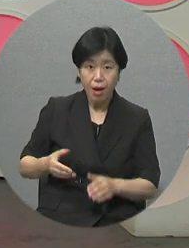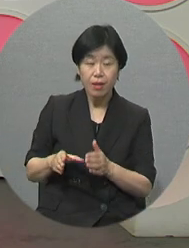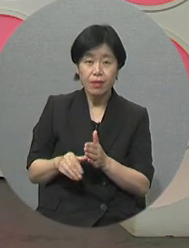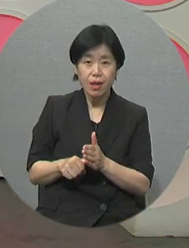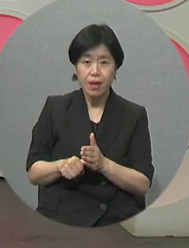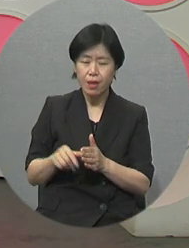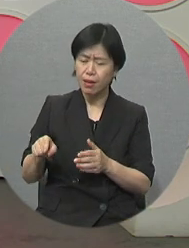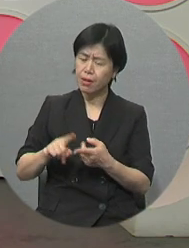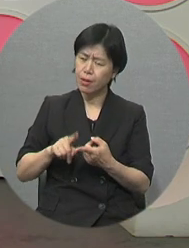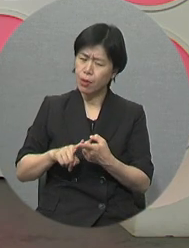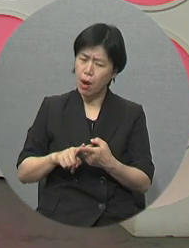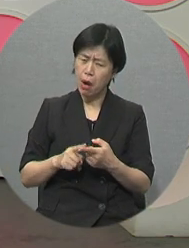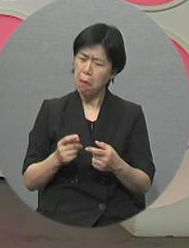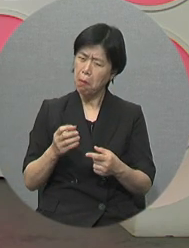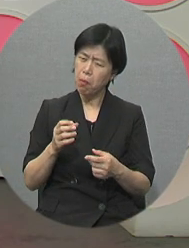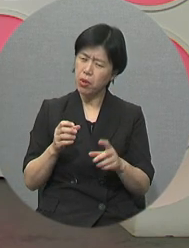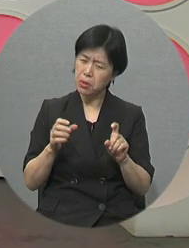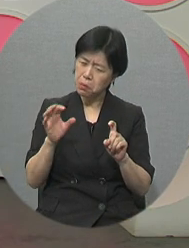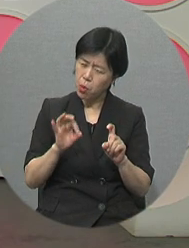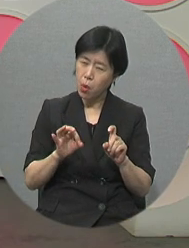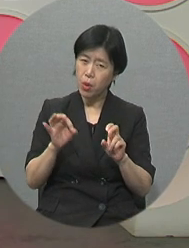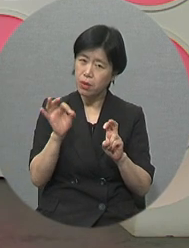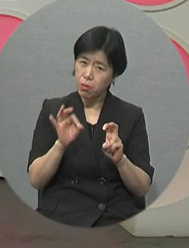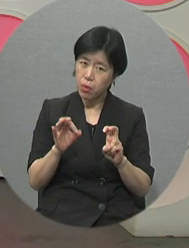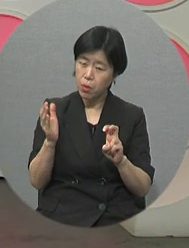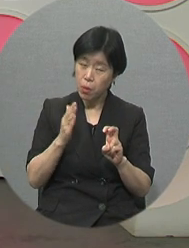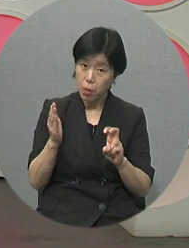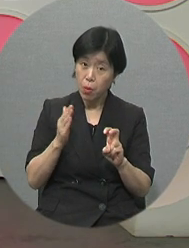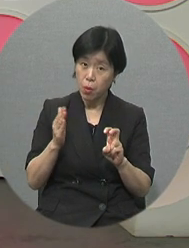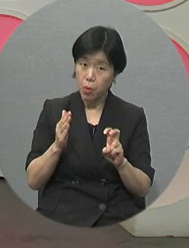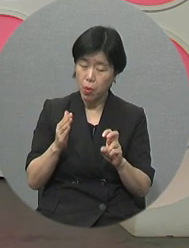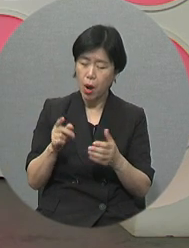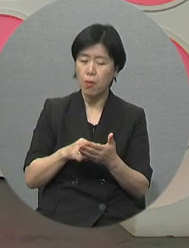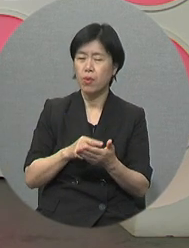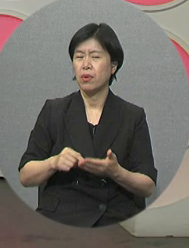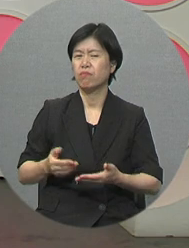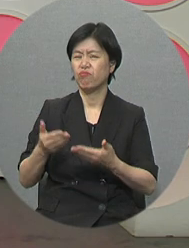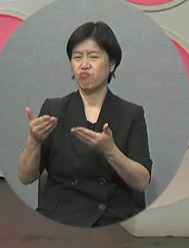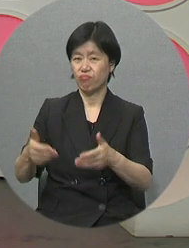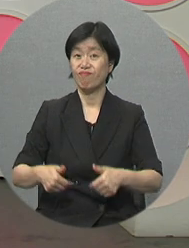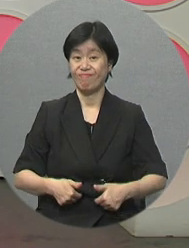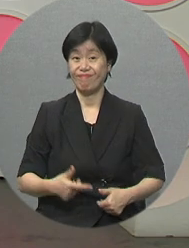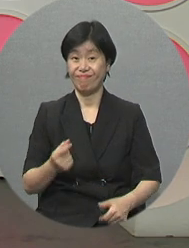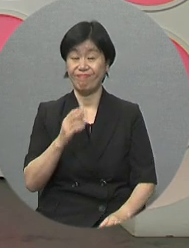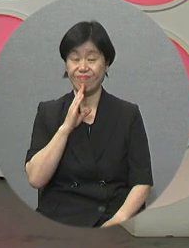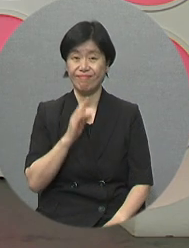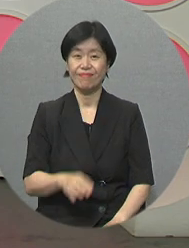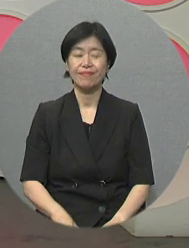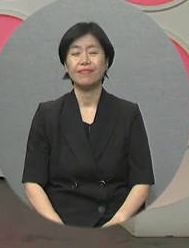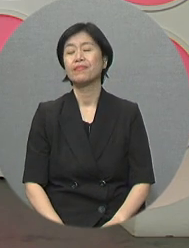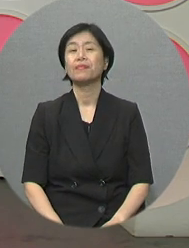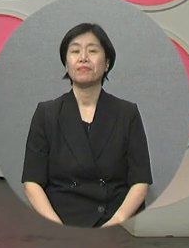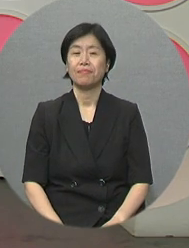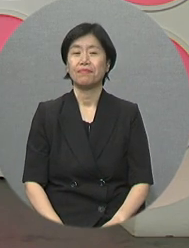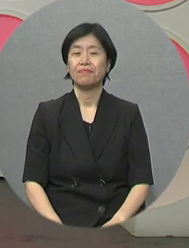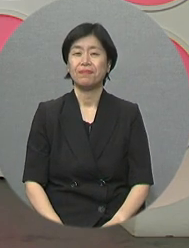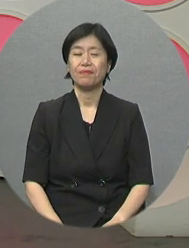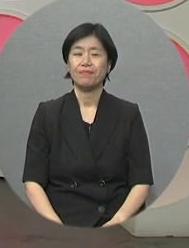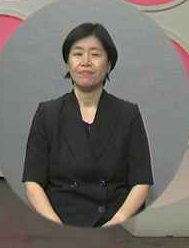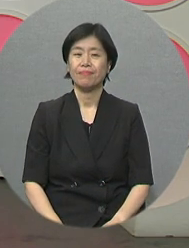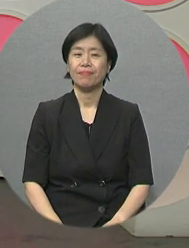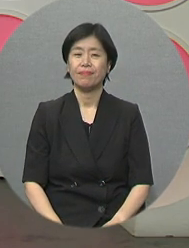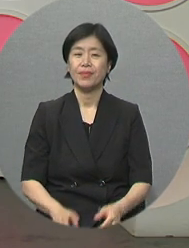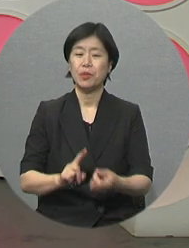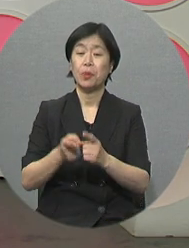되고. 그러니까 그분도 물론 그게 먼저랑 나중에 바뀌었지만 예, 진짜 잘하신 거예요. 돌려주셔서